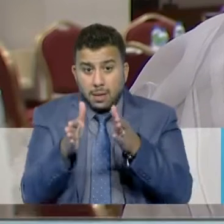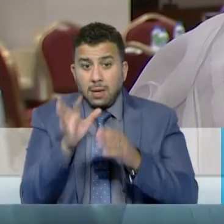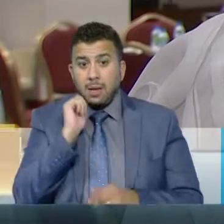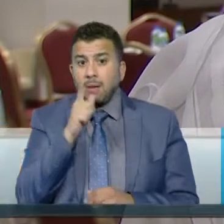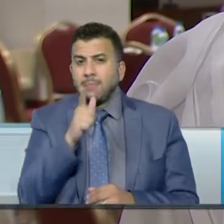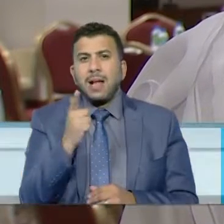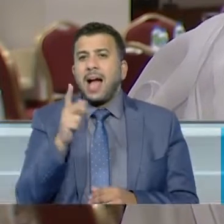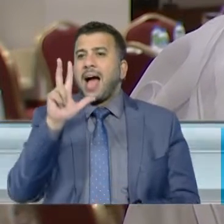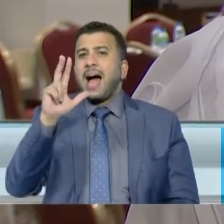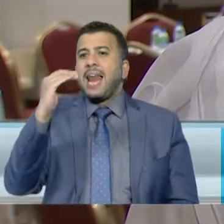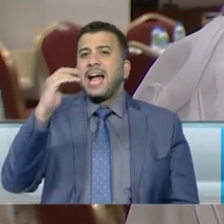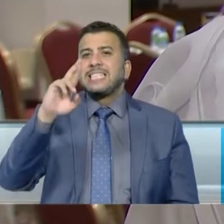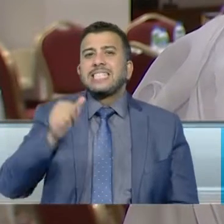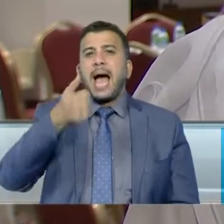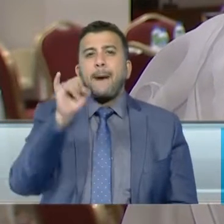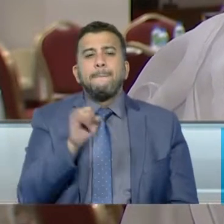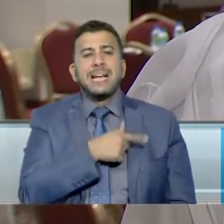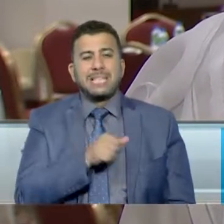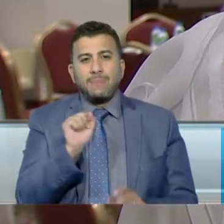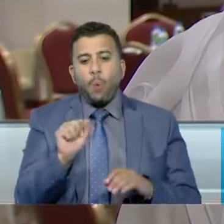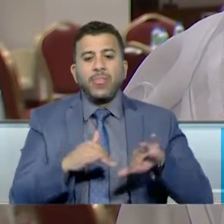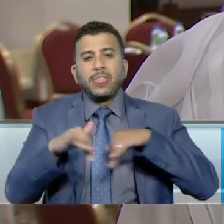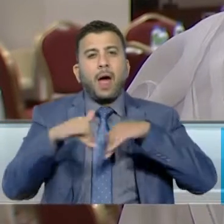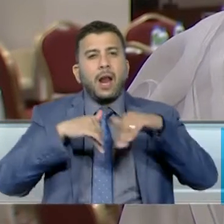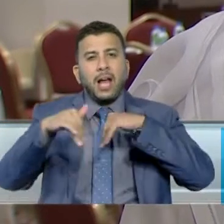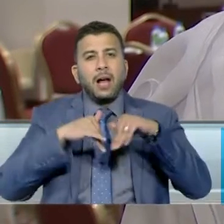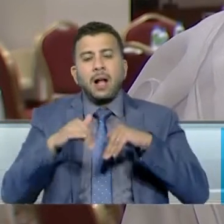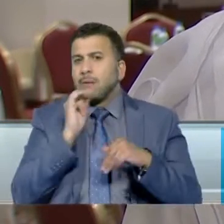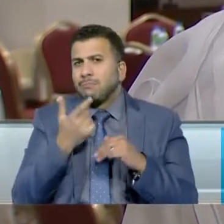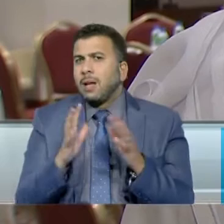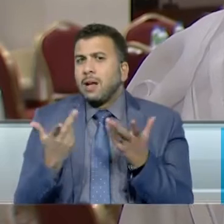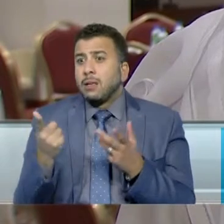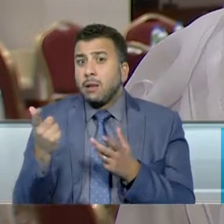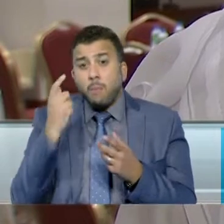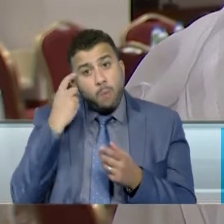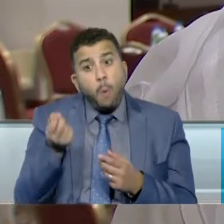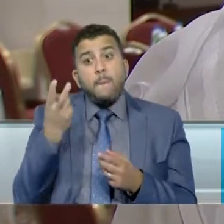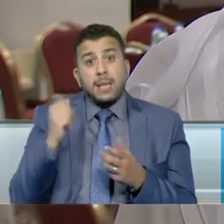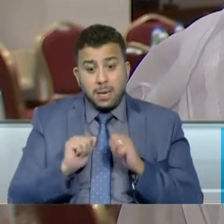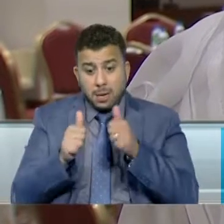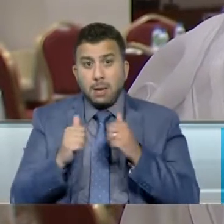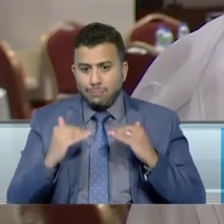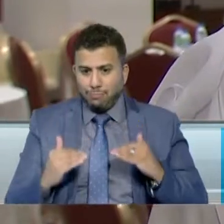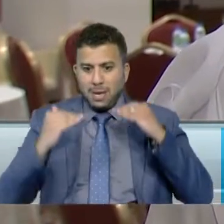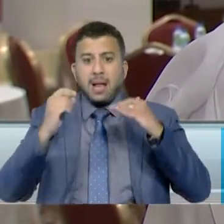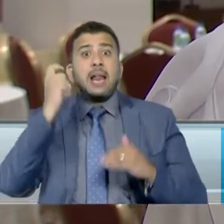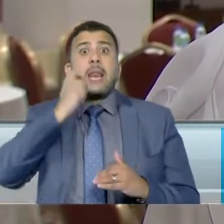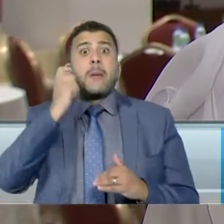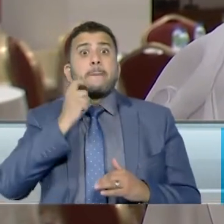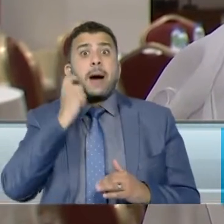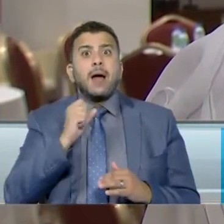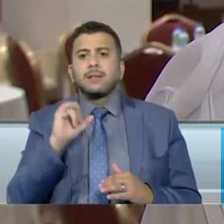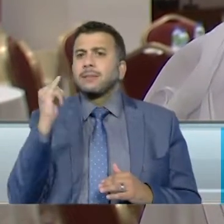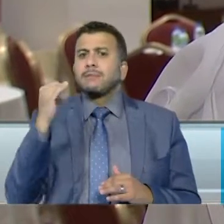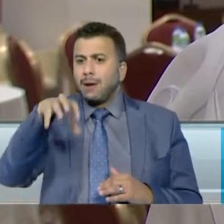الحزام والطريق، وكيف ممكن لهذه المبادرة أن تساهم في انتعاش اقتصاد دولة الإمارات العربية